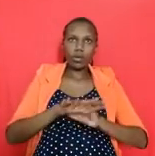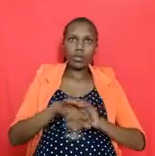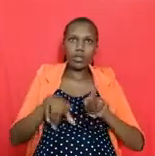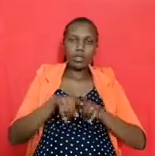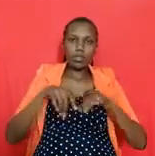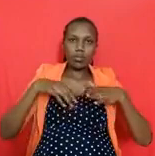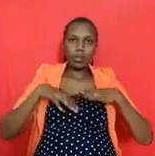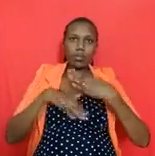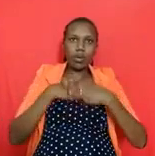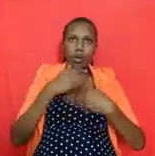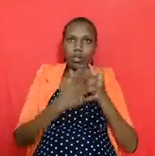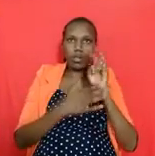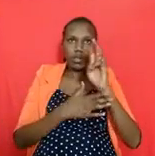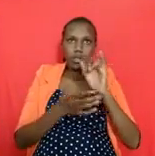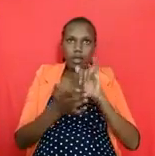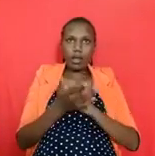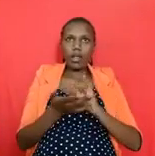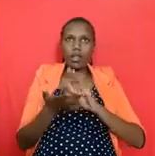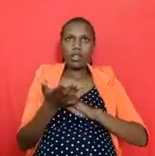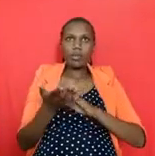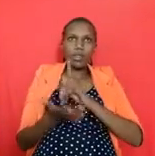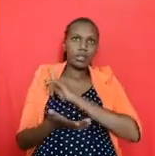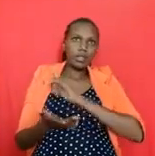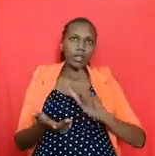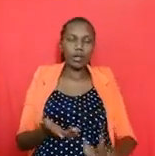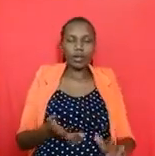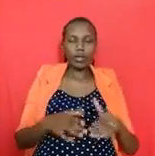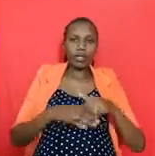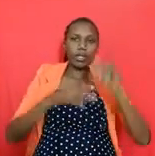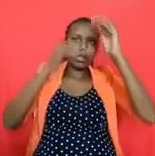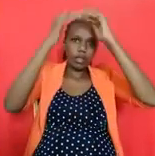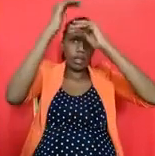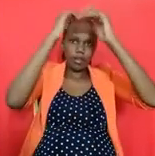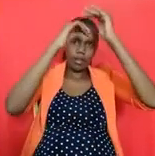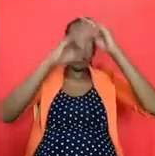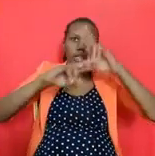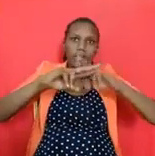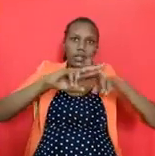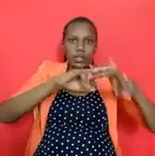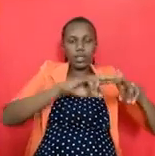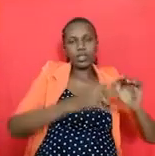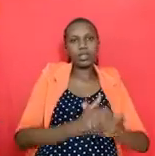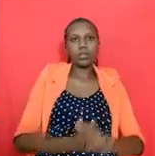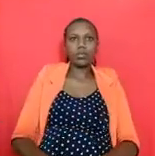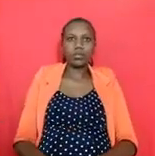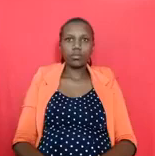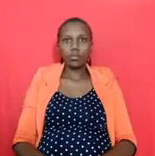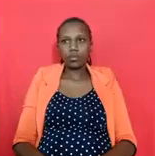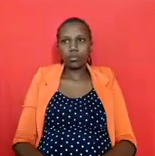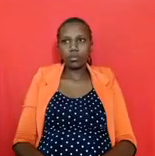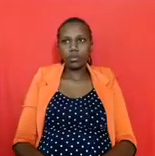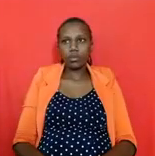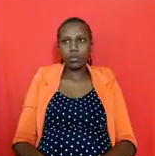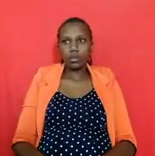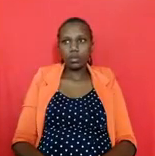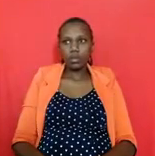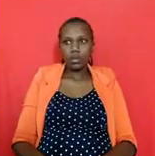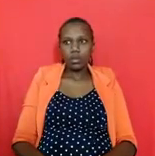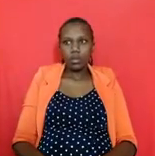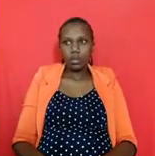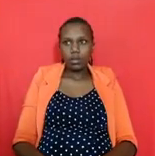wa andũ acio mona ũguo magocage Ithe wanyu ũrĩa wĩ igũrũ. Tũikare thĩ kwaya ĩgathe Ngai na rwĩmbo.